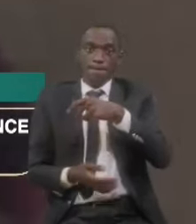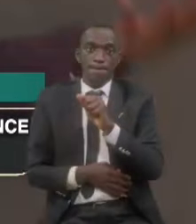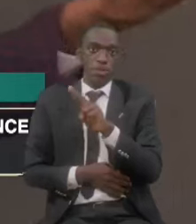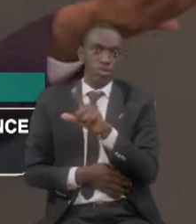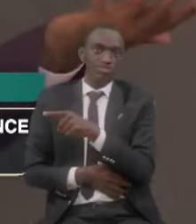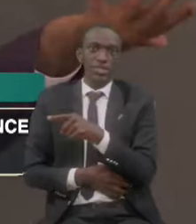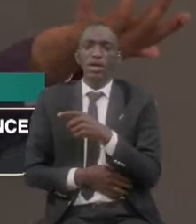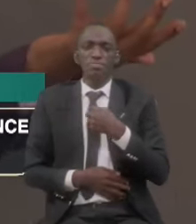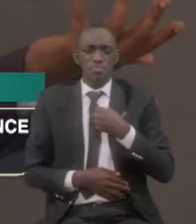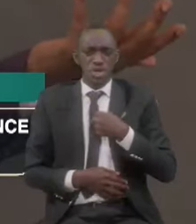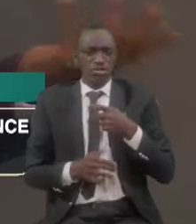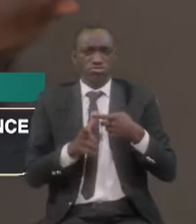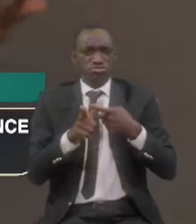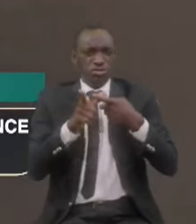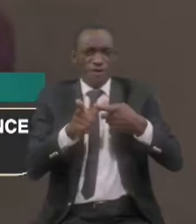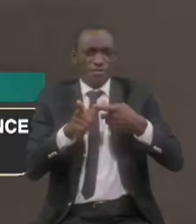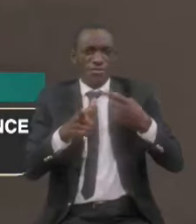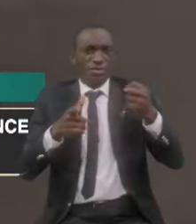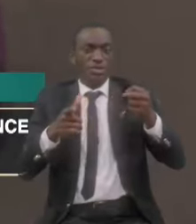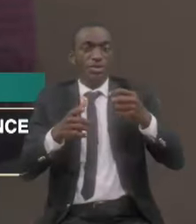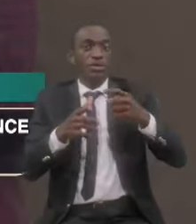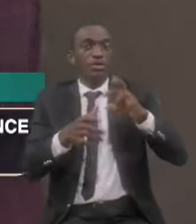j'ai achevé la course,